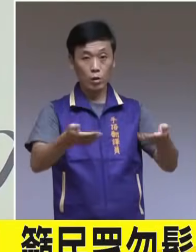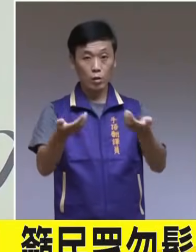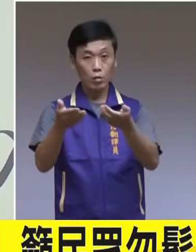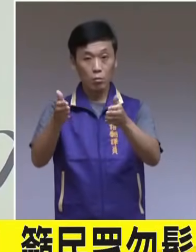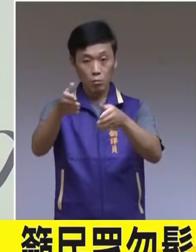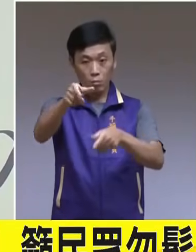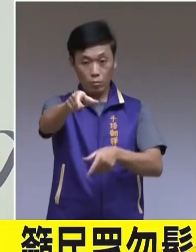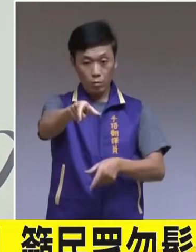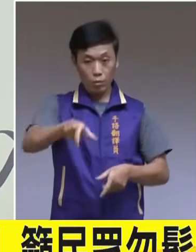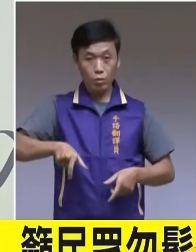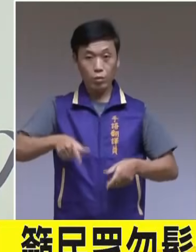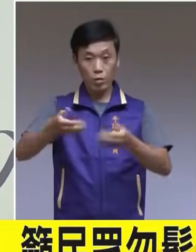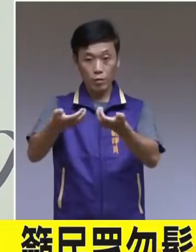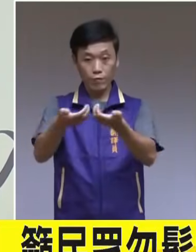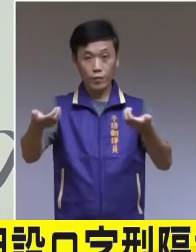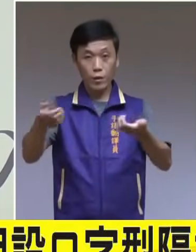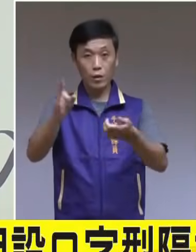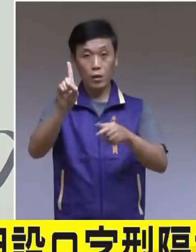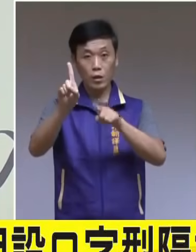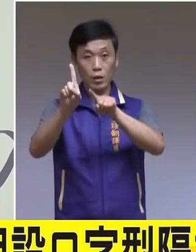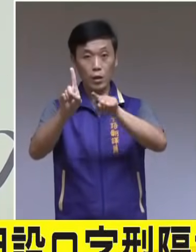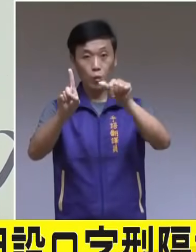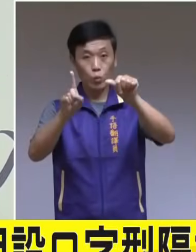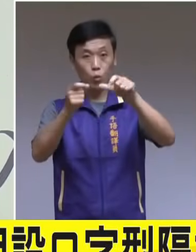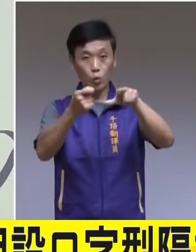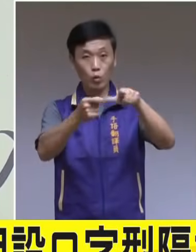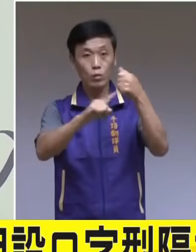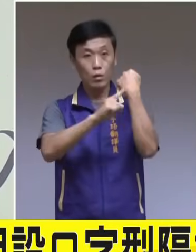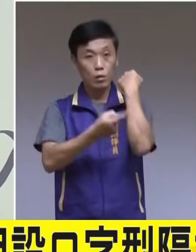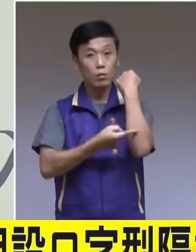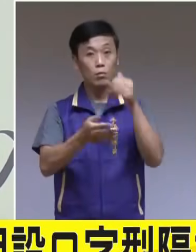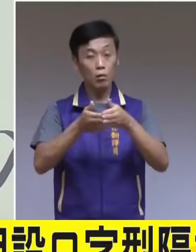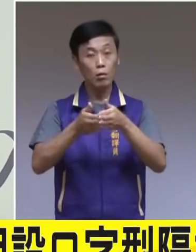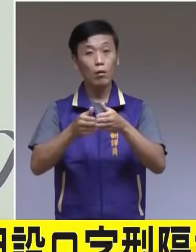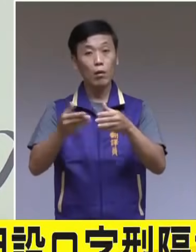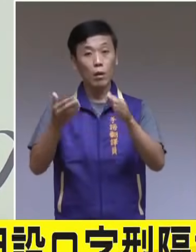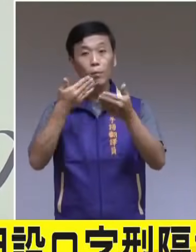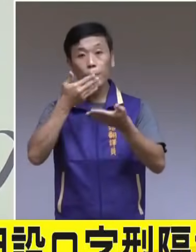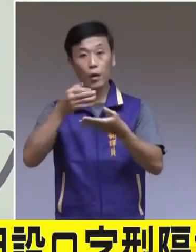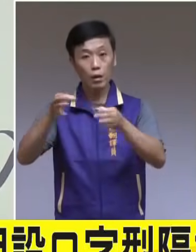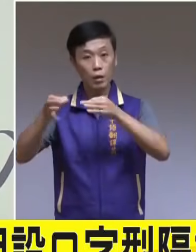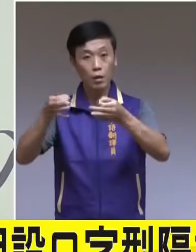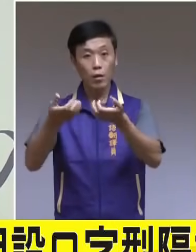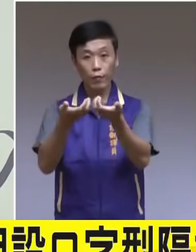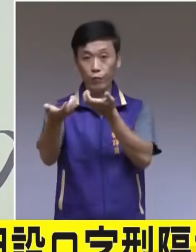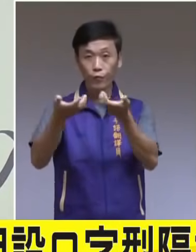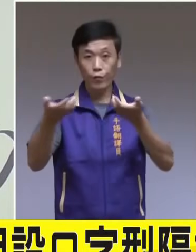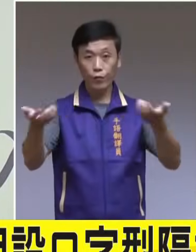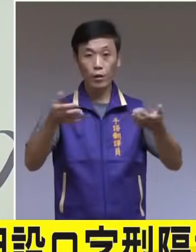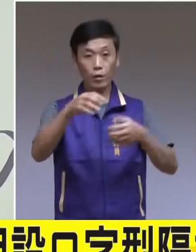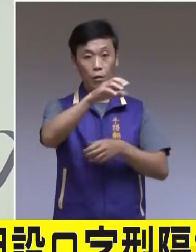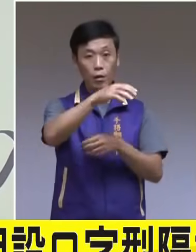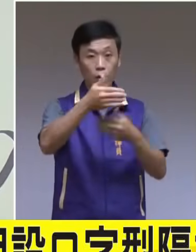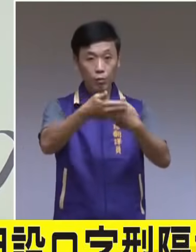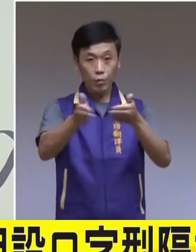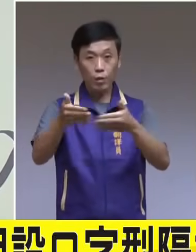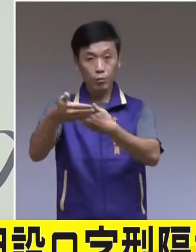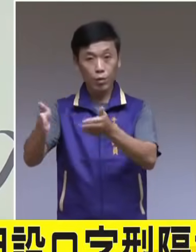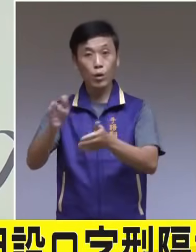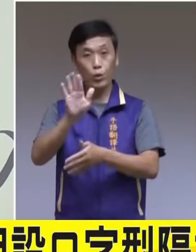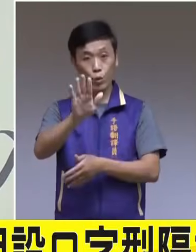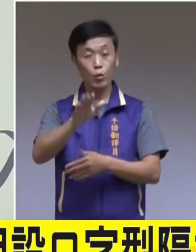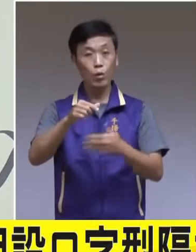持 1.5 公尺那餐厅的规定，那有一些分餐等等这个规定